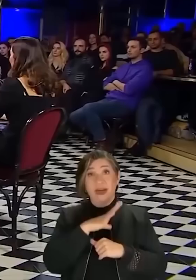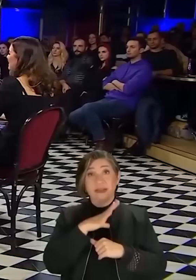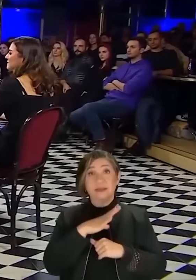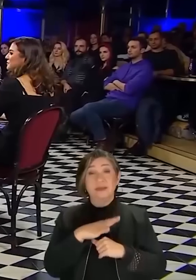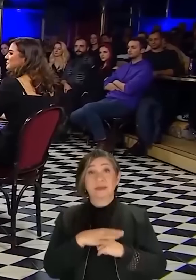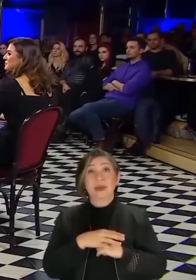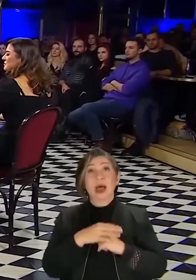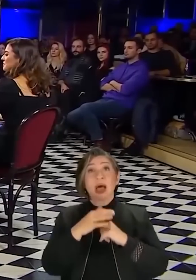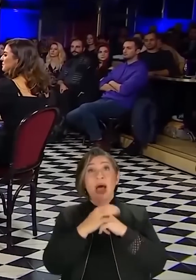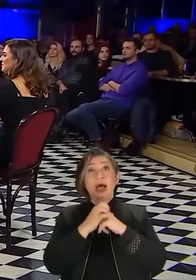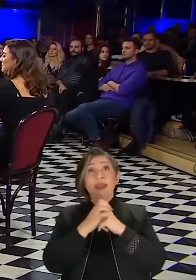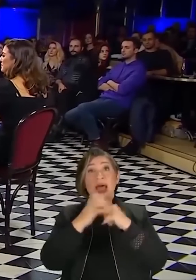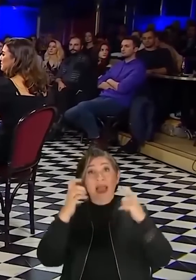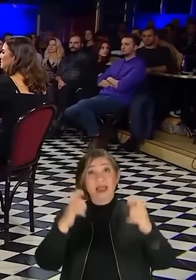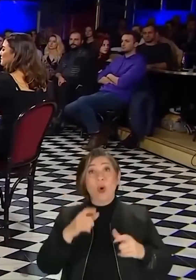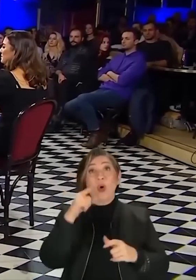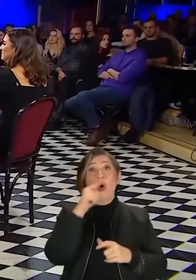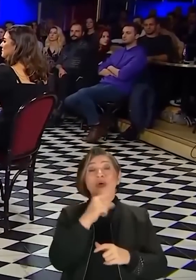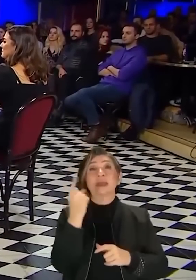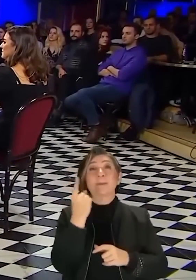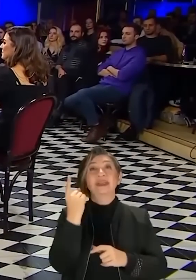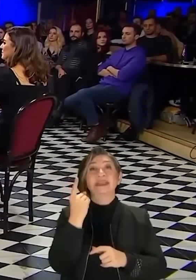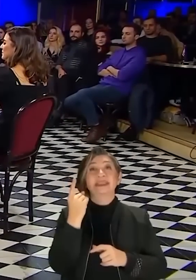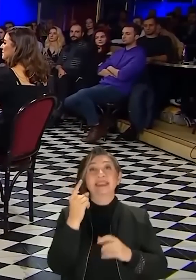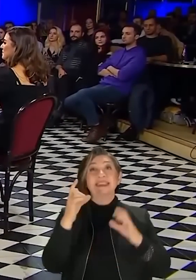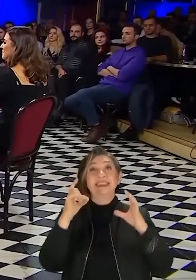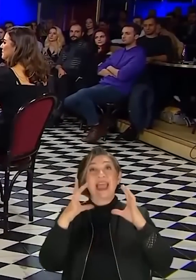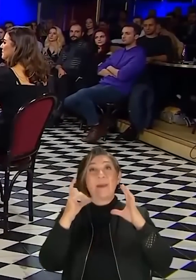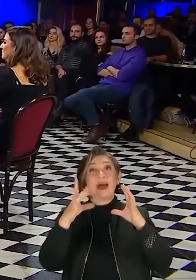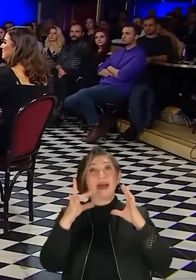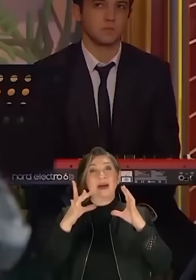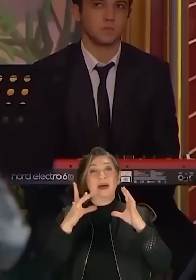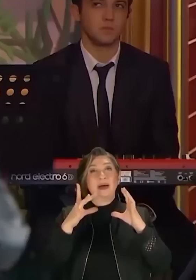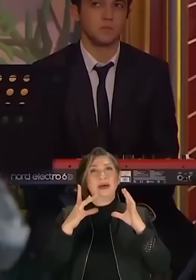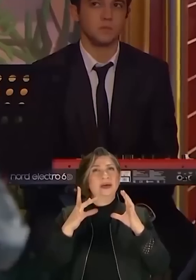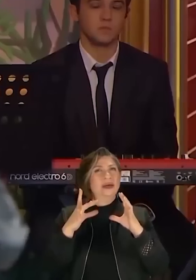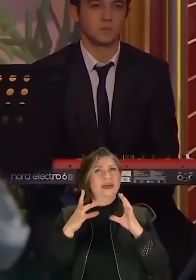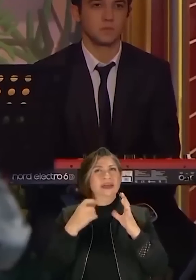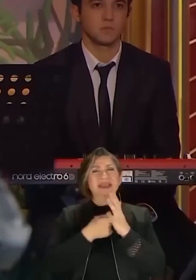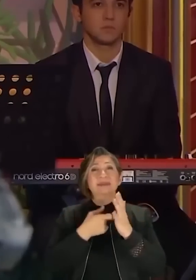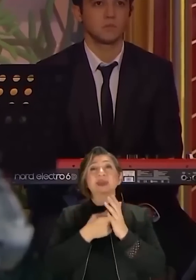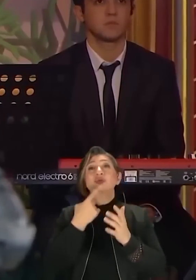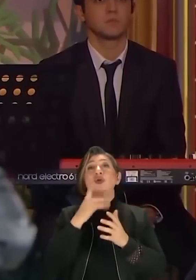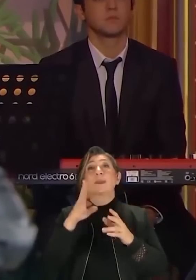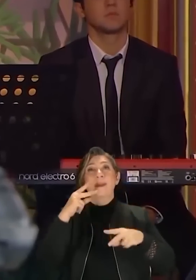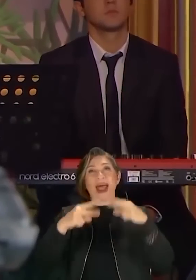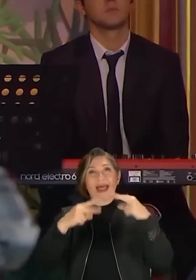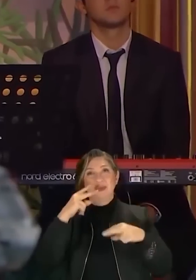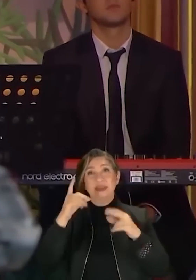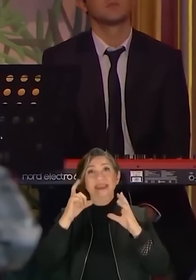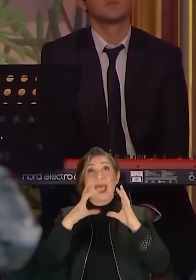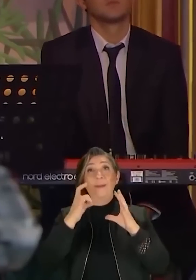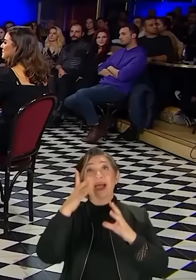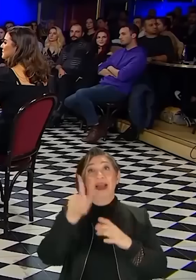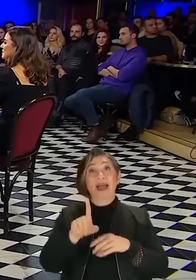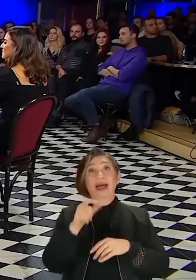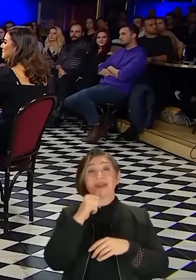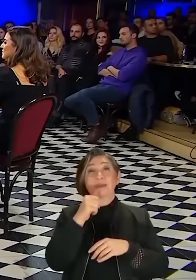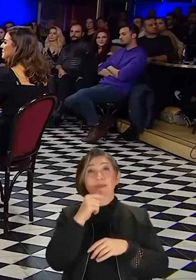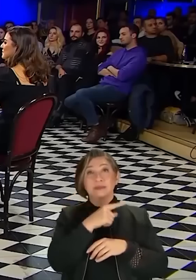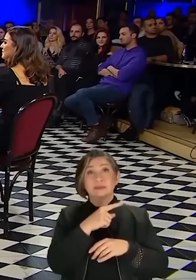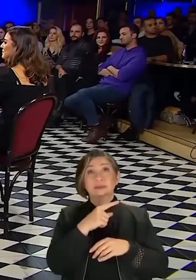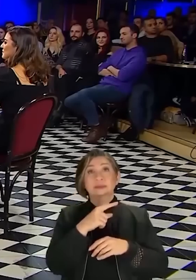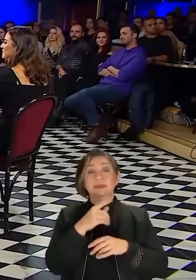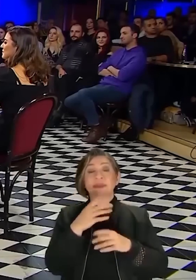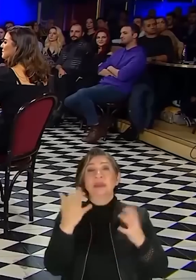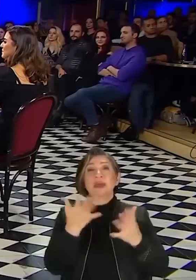Vardı. Antalya'da da orada da bir Diyarbakırlı. Ne şimdi ismini veremem lokantanın da Diyarbakırlı. Ondan